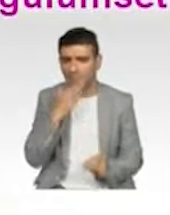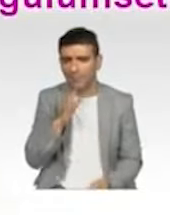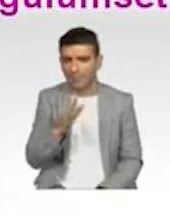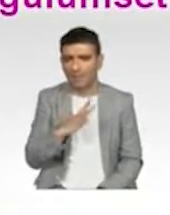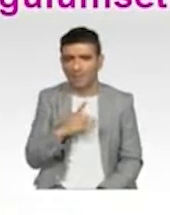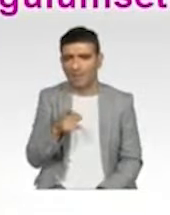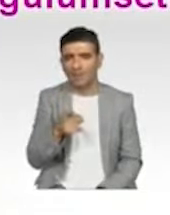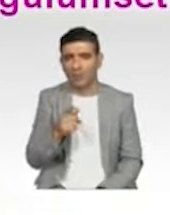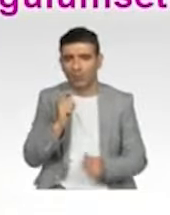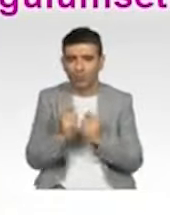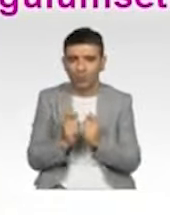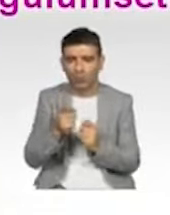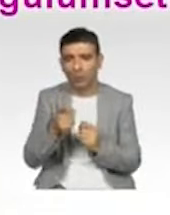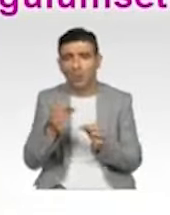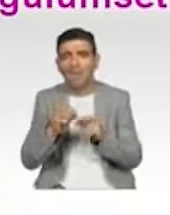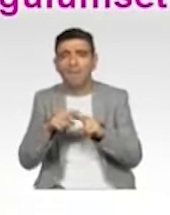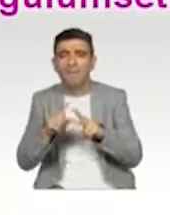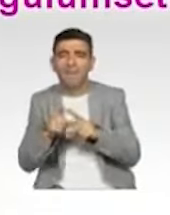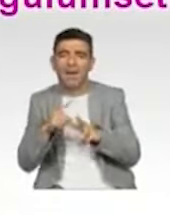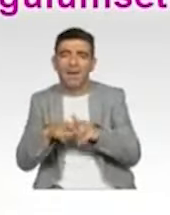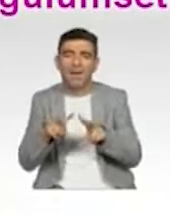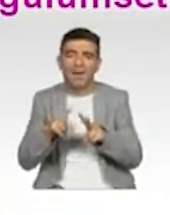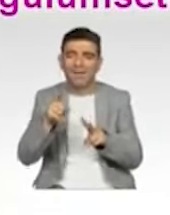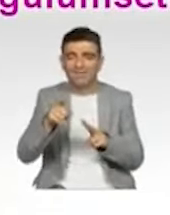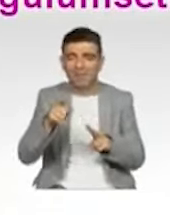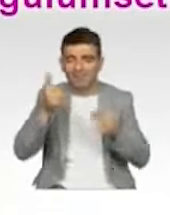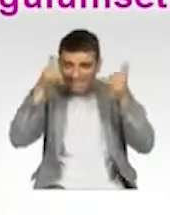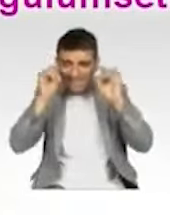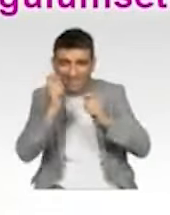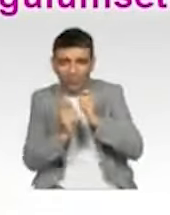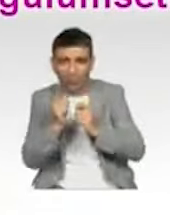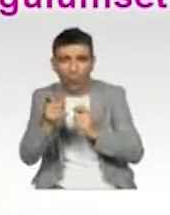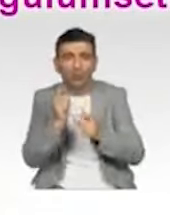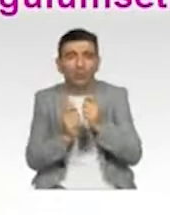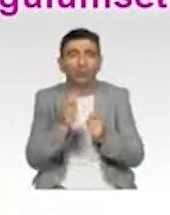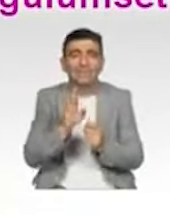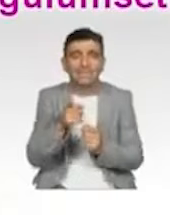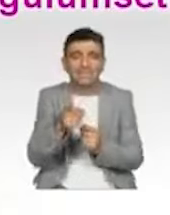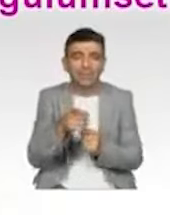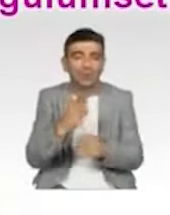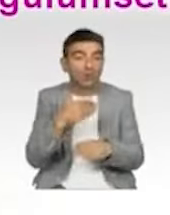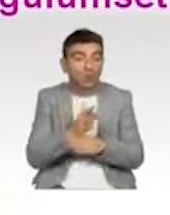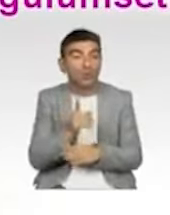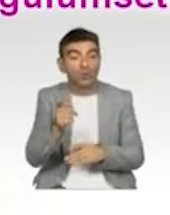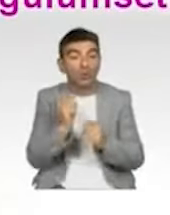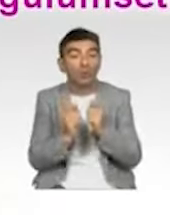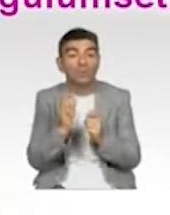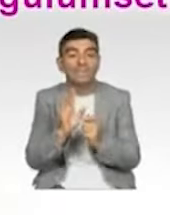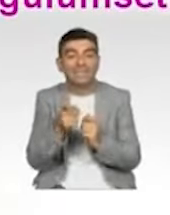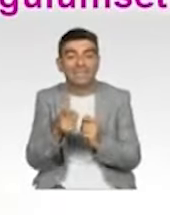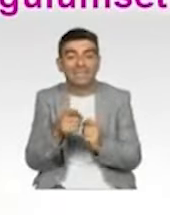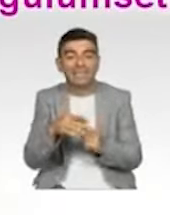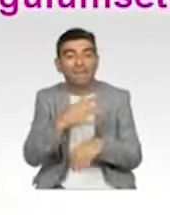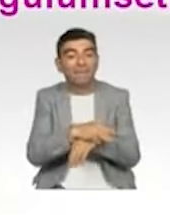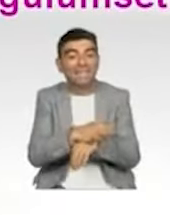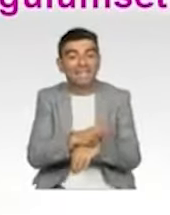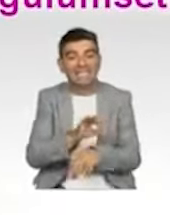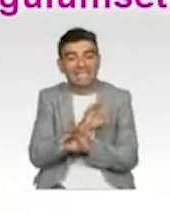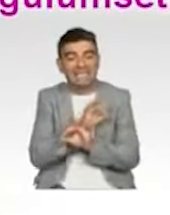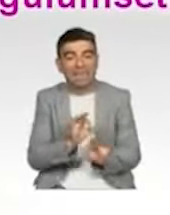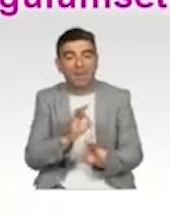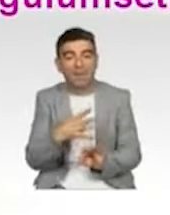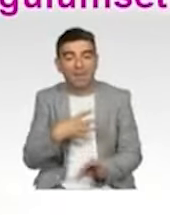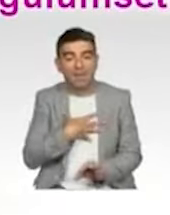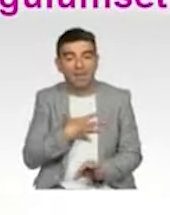var ya şimdi bir sürü süt, badem sütü, inek sütü, laktozsuz süt. Onlar aslında süt değil. Soya sütü. Onlar aslında süt değil. Onlar bitkinin tamamen